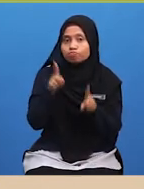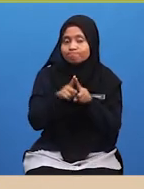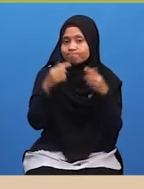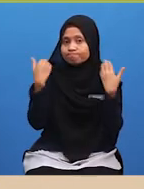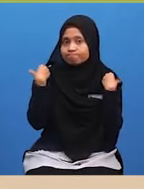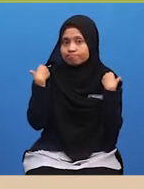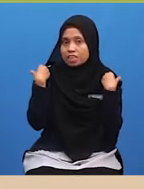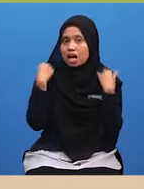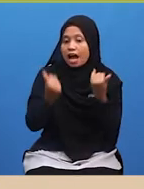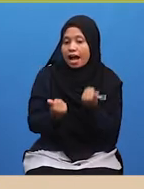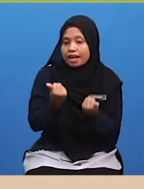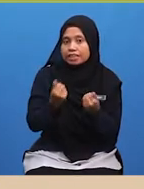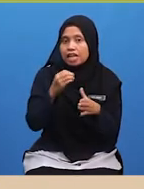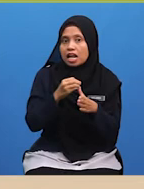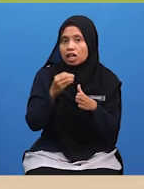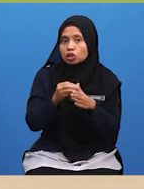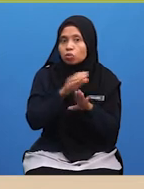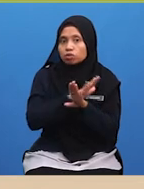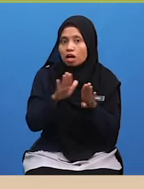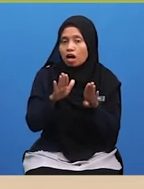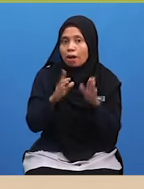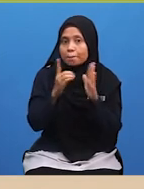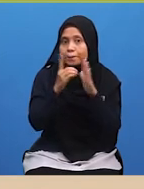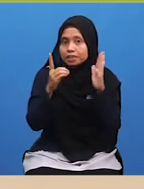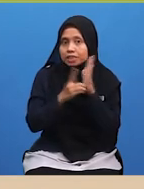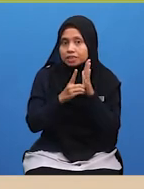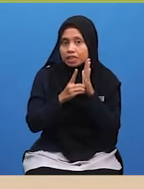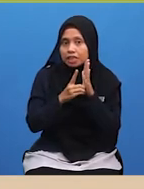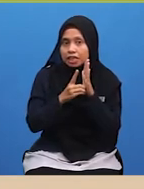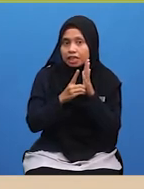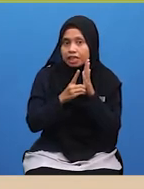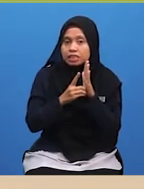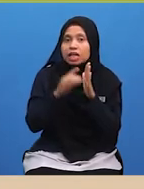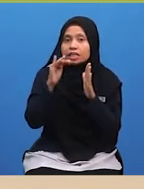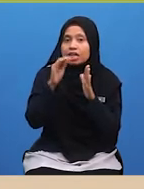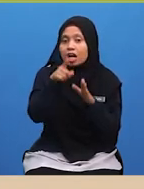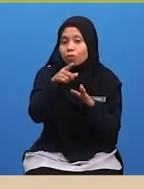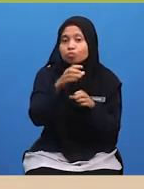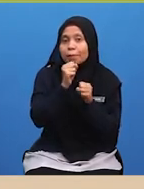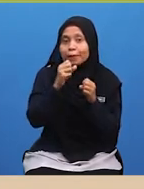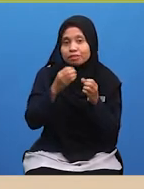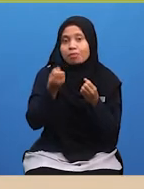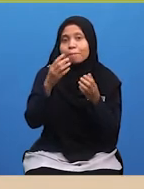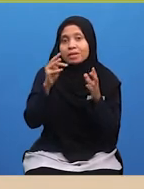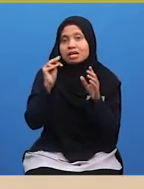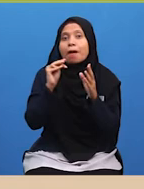sama ada adil atau tidak berdasarkan skor yang kamu